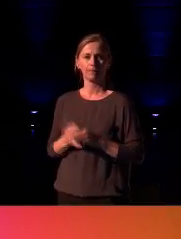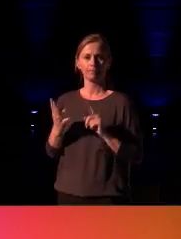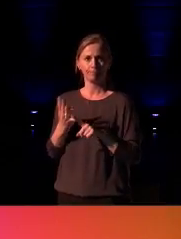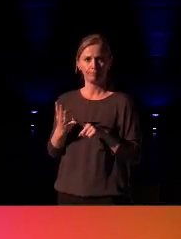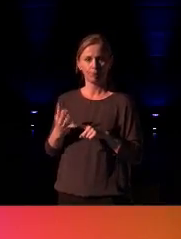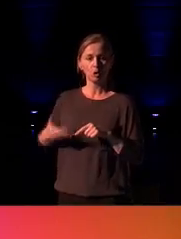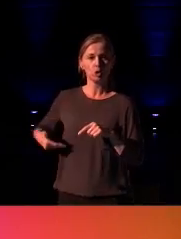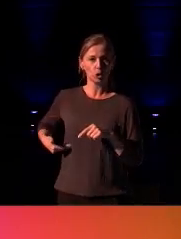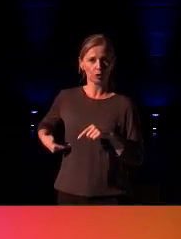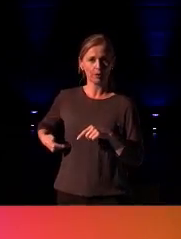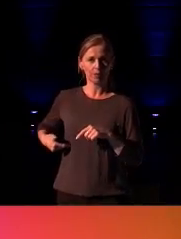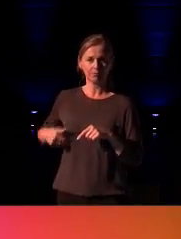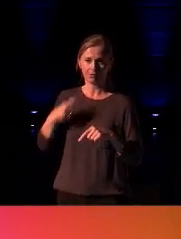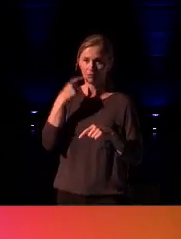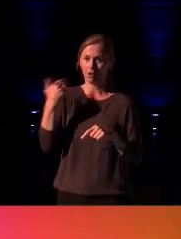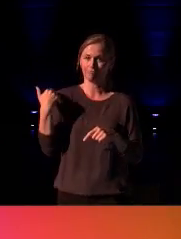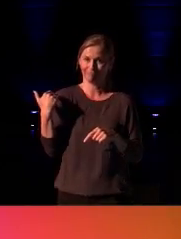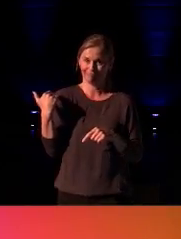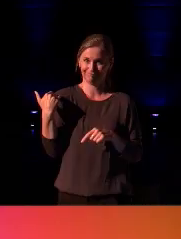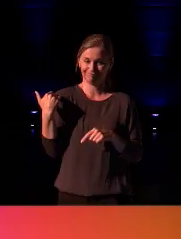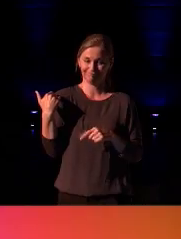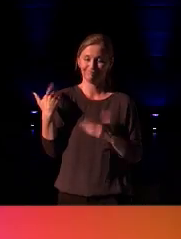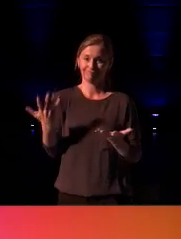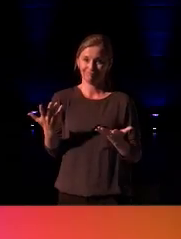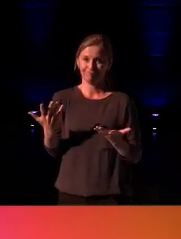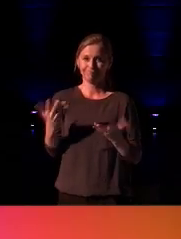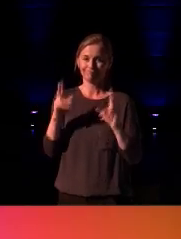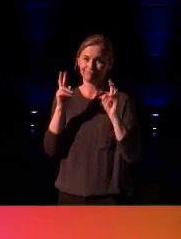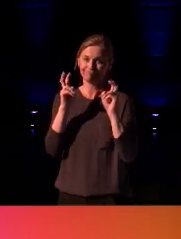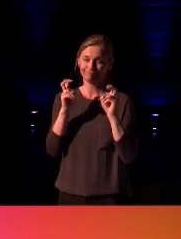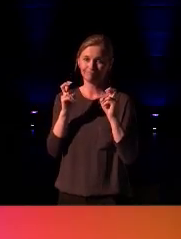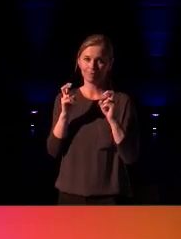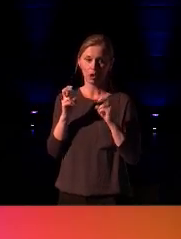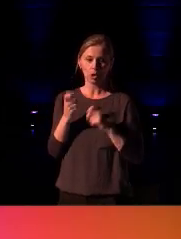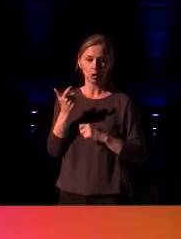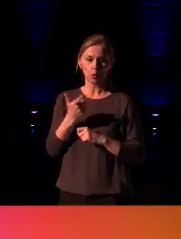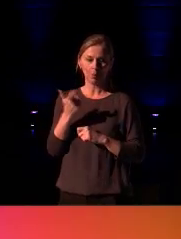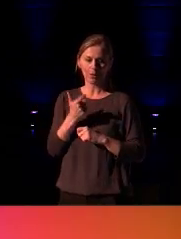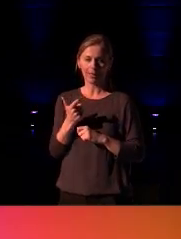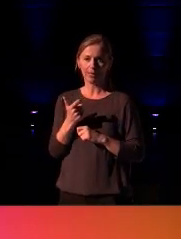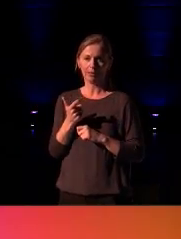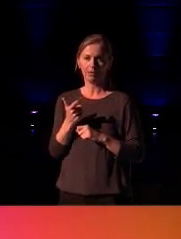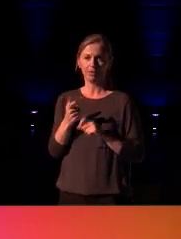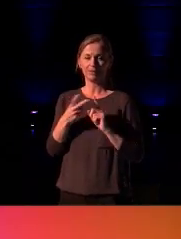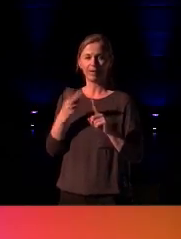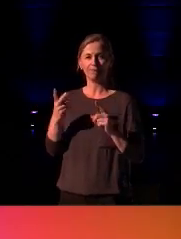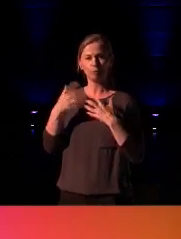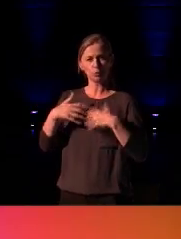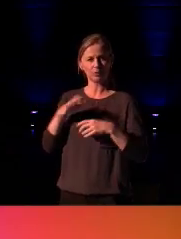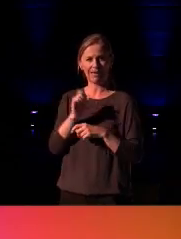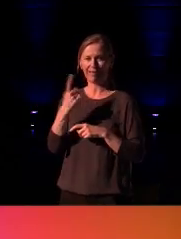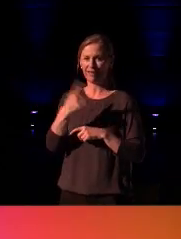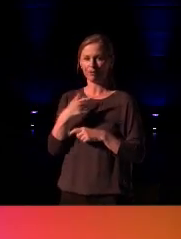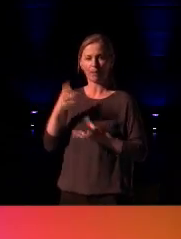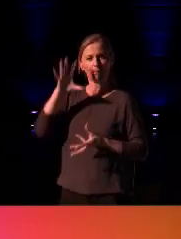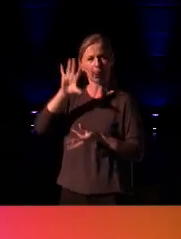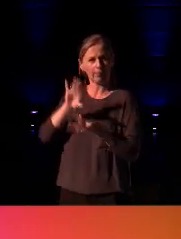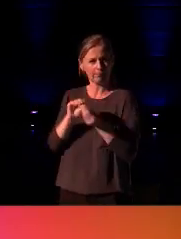Nyrene, det sa jeg. Dette er et såkalt glomeruli, som er nyrens funksjonelle enhet, og det blir færre